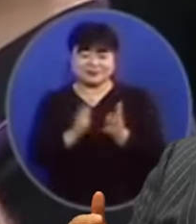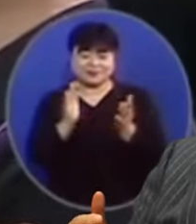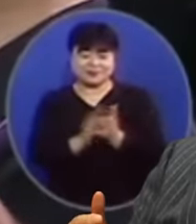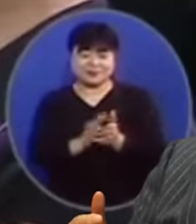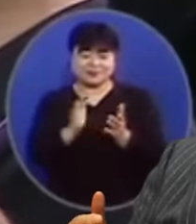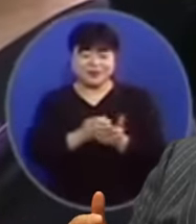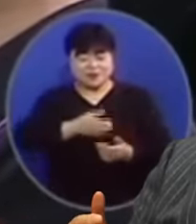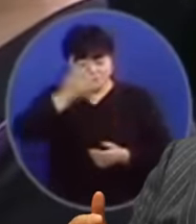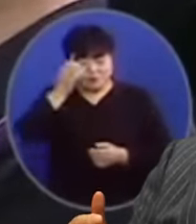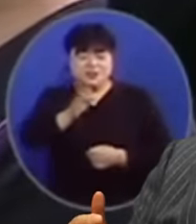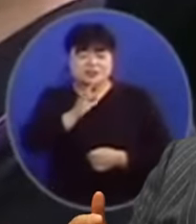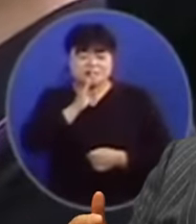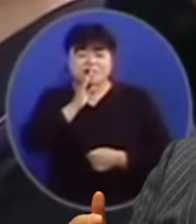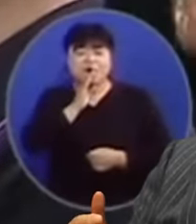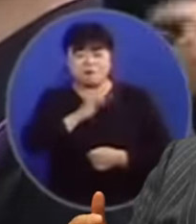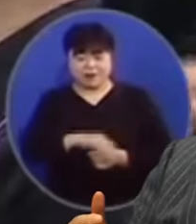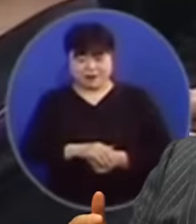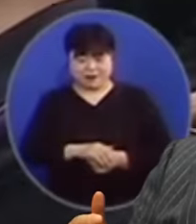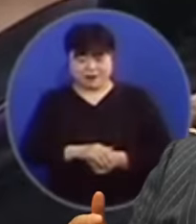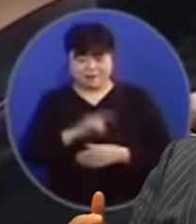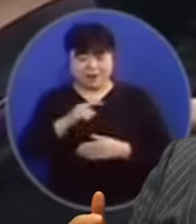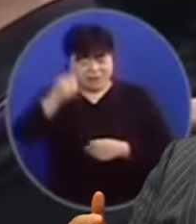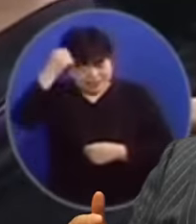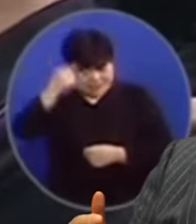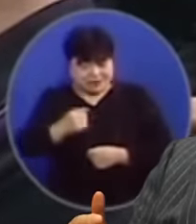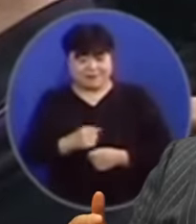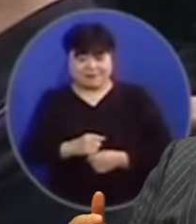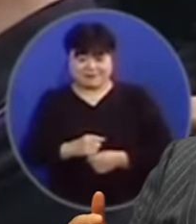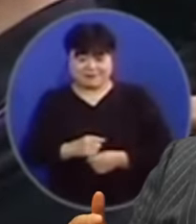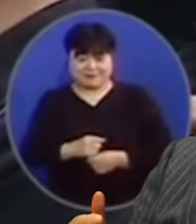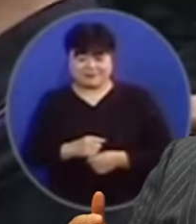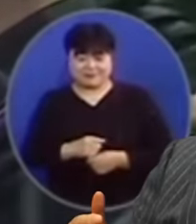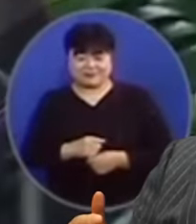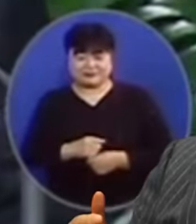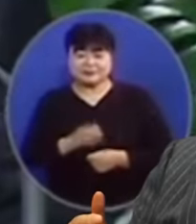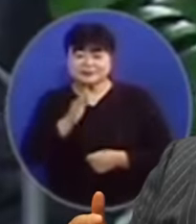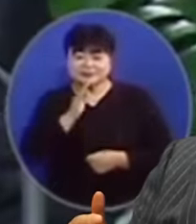그 꿈이 자꾸 내 마음속에 기억이 나는 것입니다. 어떻게 해서